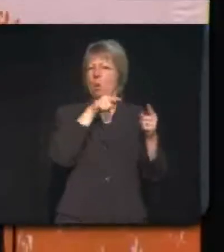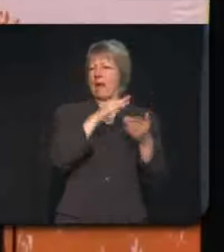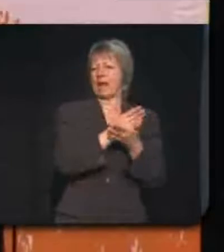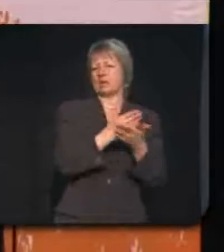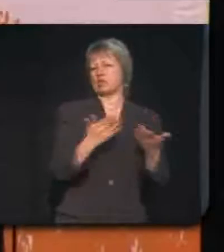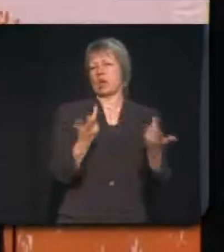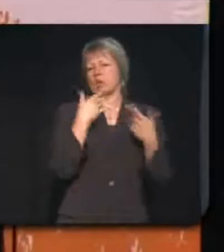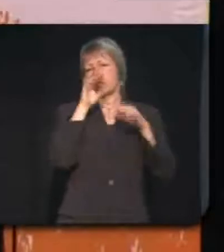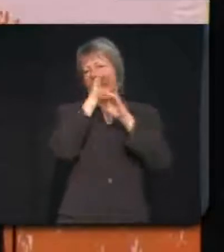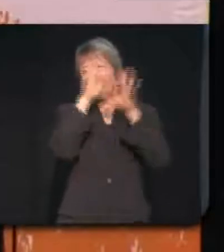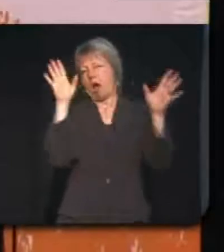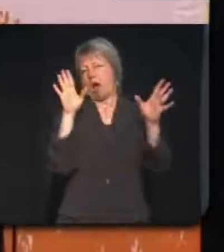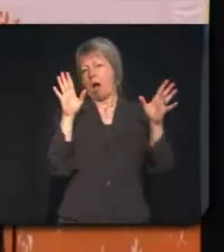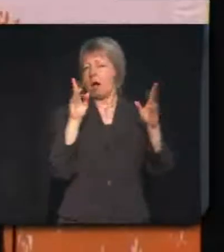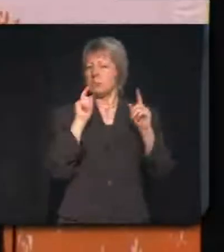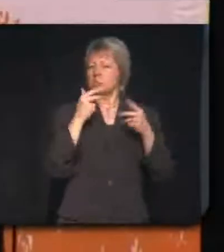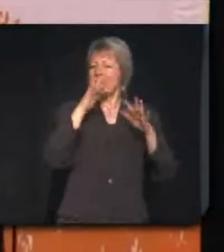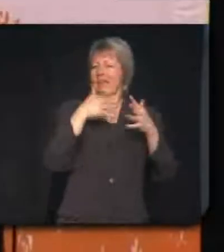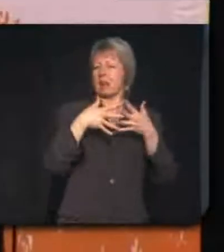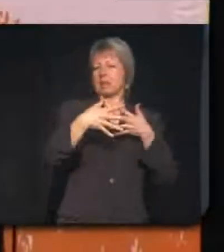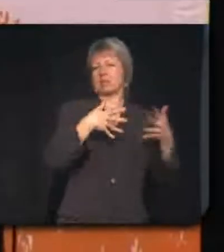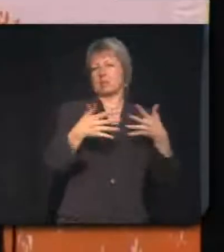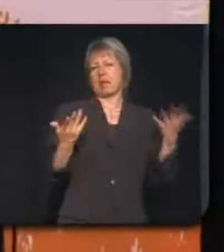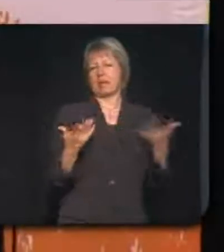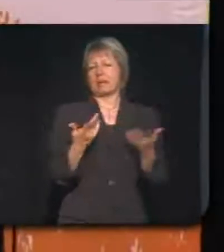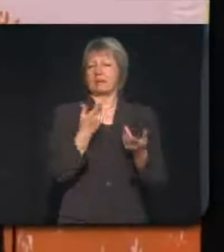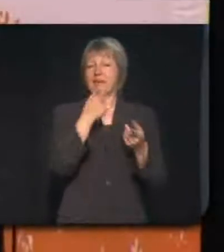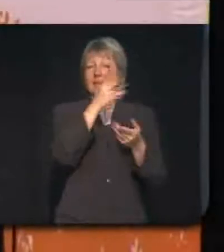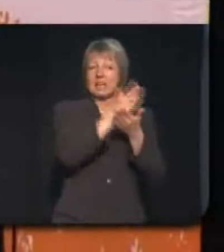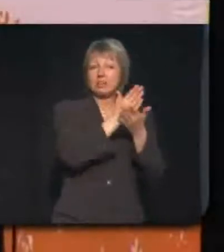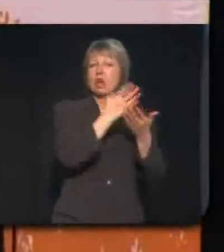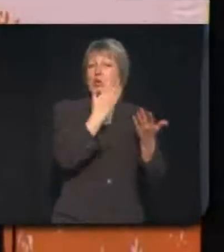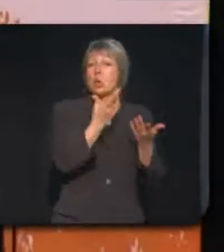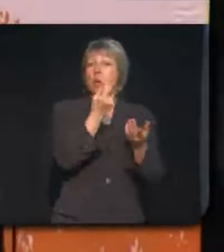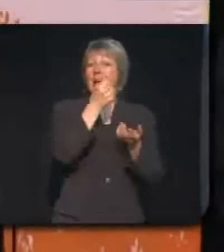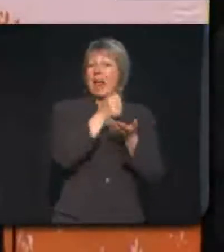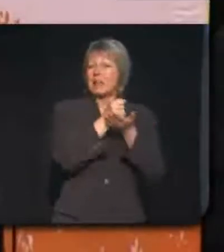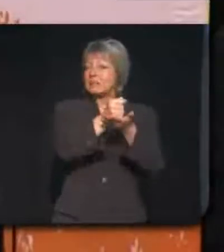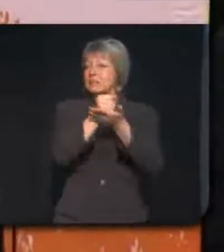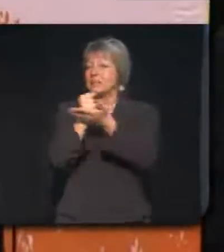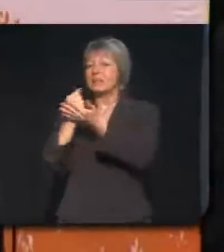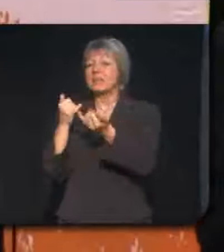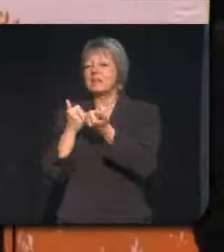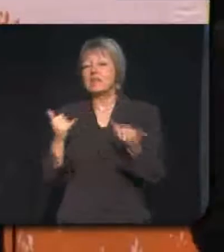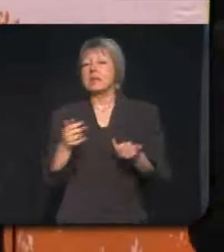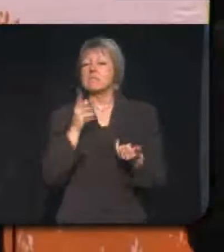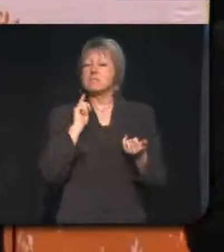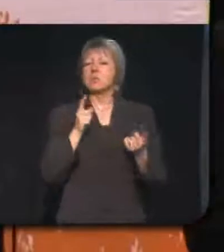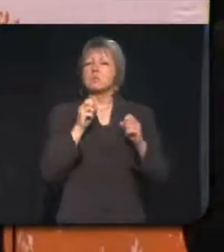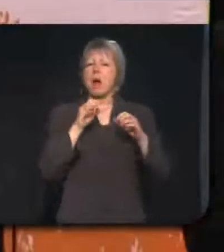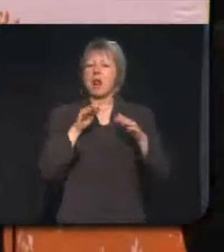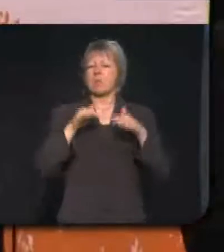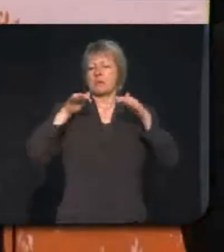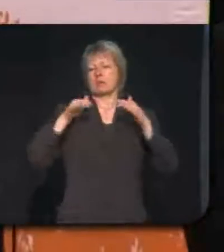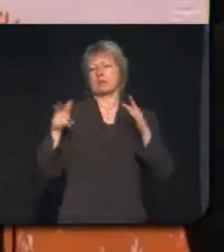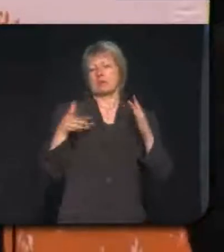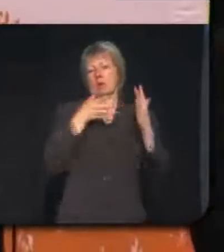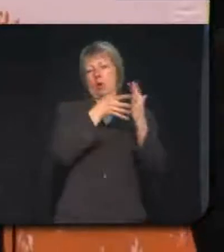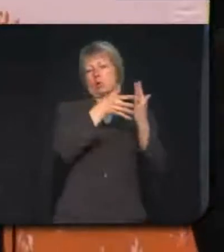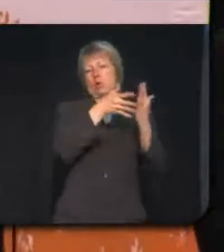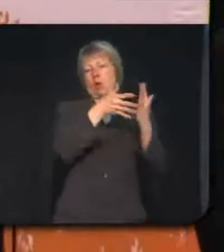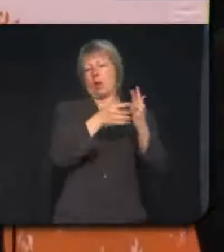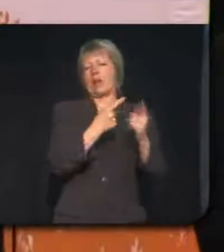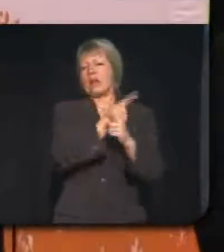Entscheidungen darüber was mit der Budget mit dem Budgets geschieht die müssen einfach parlamentarischer Kontrolle unterworfen werden